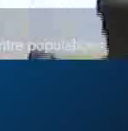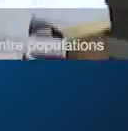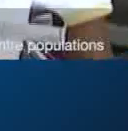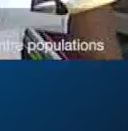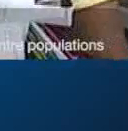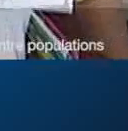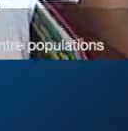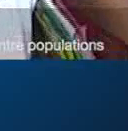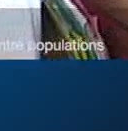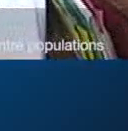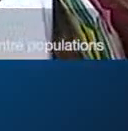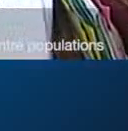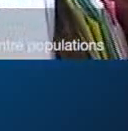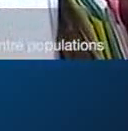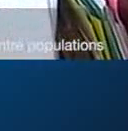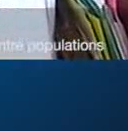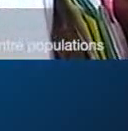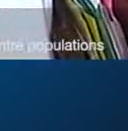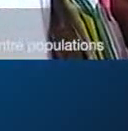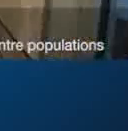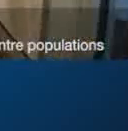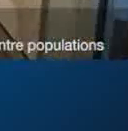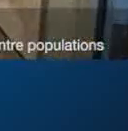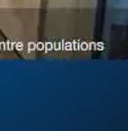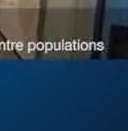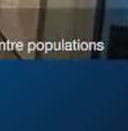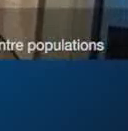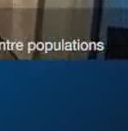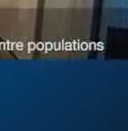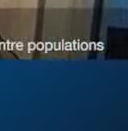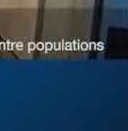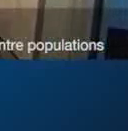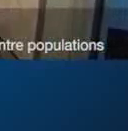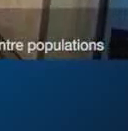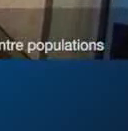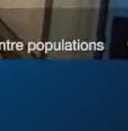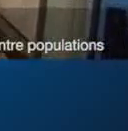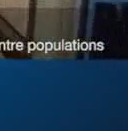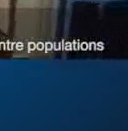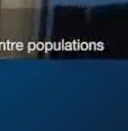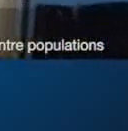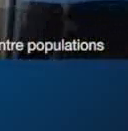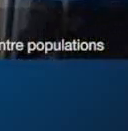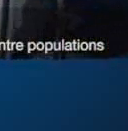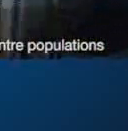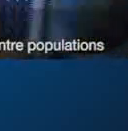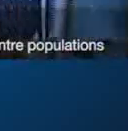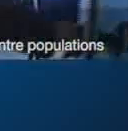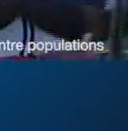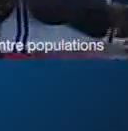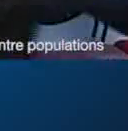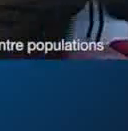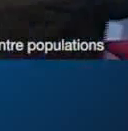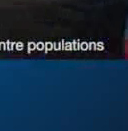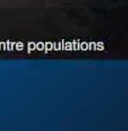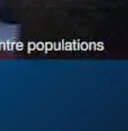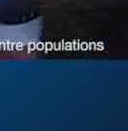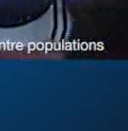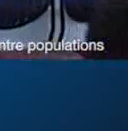pour que les élections se déroulent dans de meilleures conditions. Mais hier à Conakry, il y a eu des échauffourées, bilan